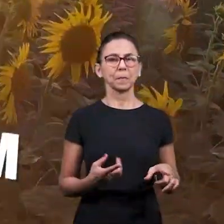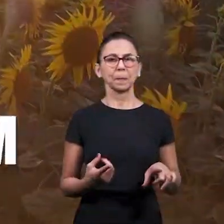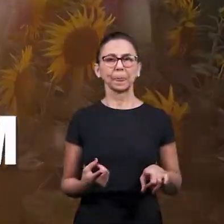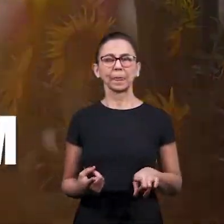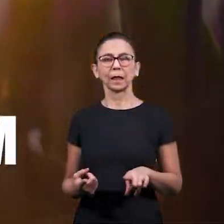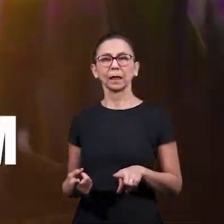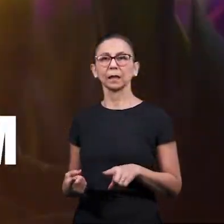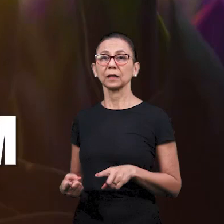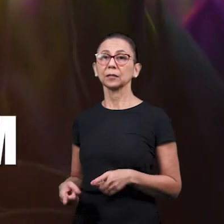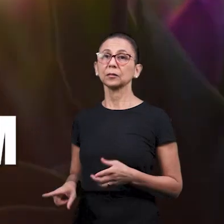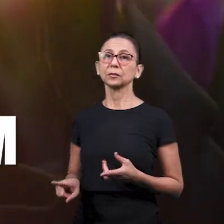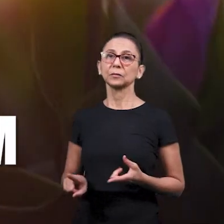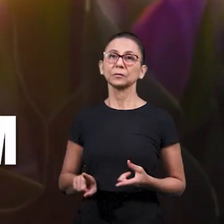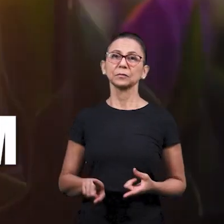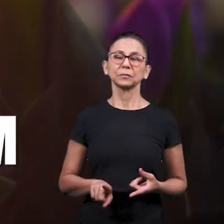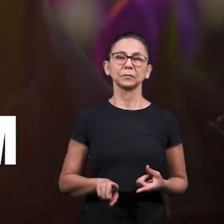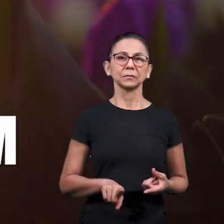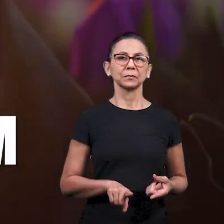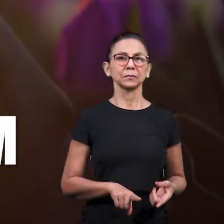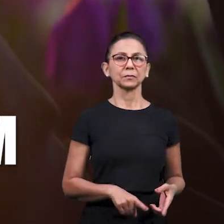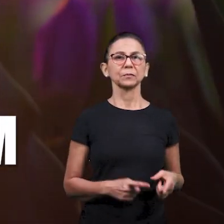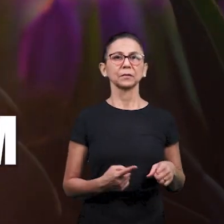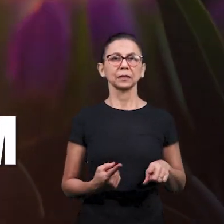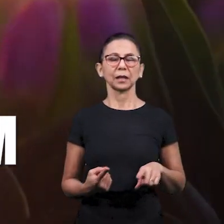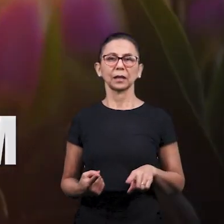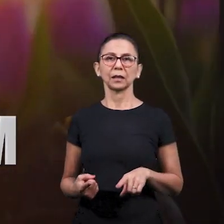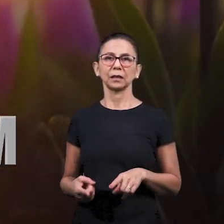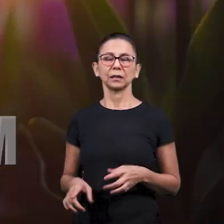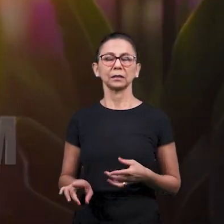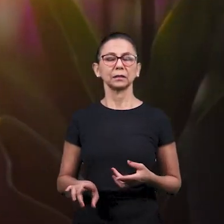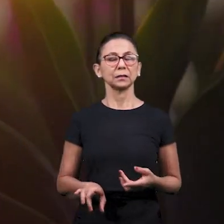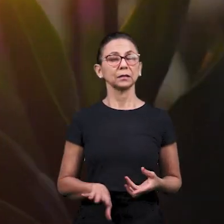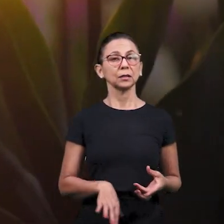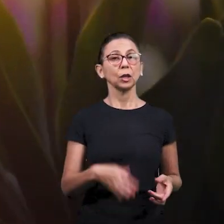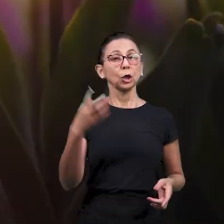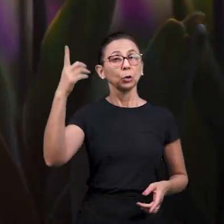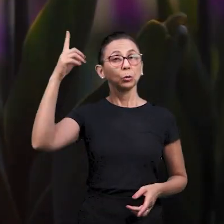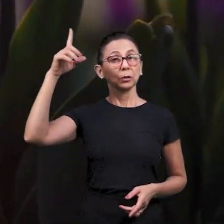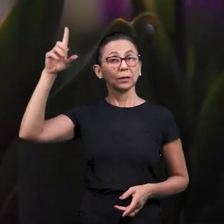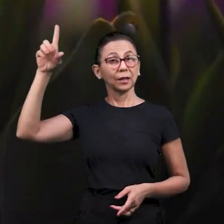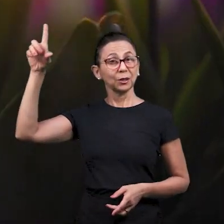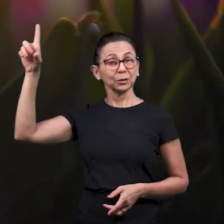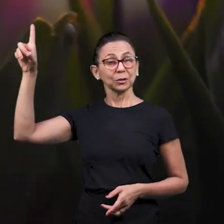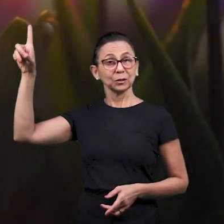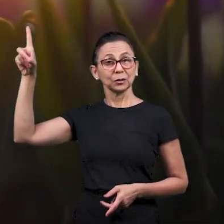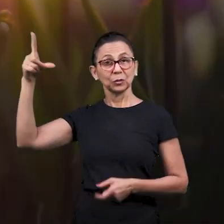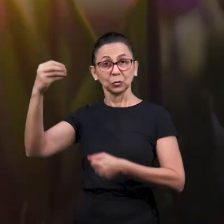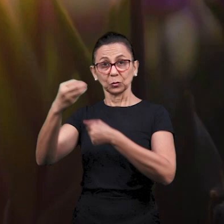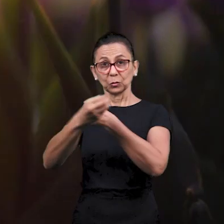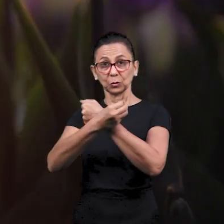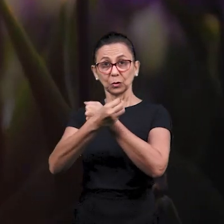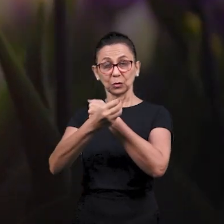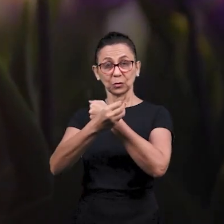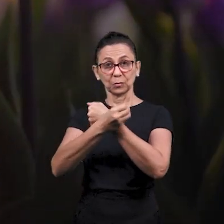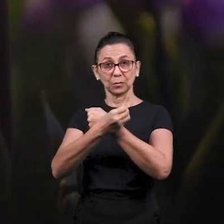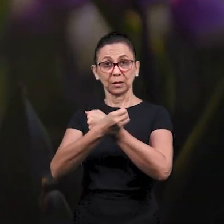Тот самый Бог, что с детства меня хранил, Он живет нынче в сердце